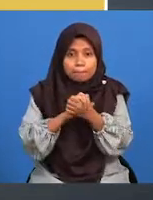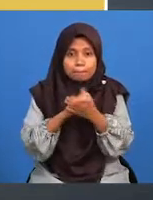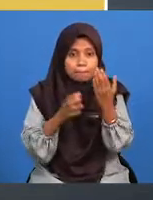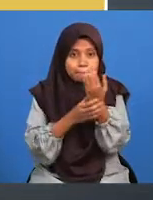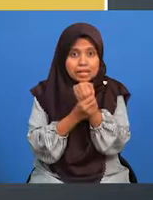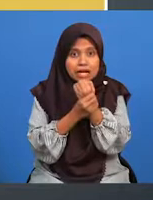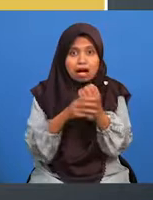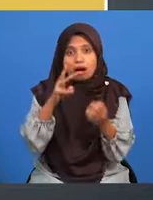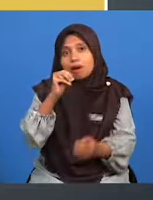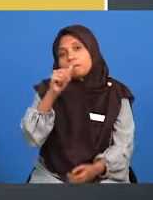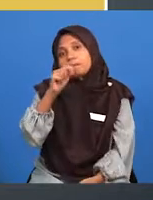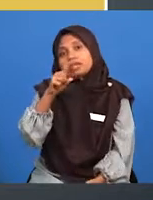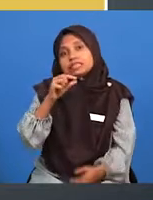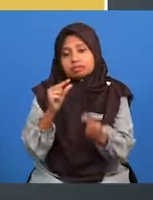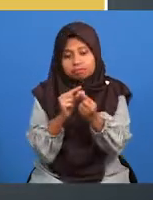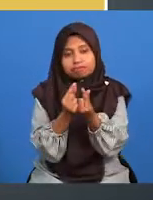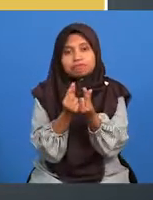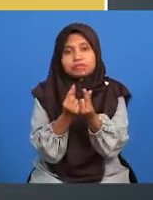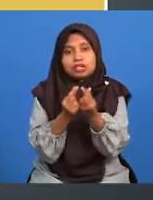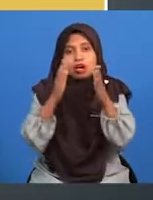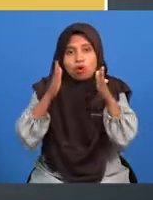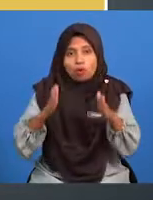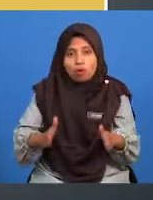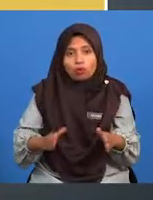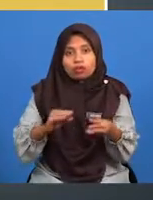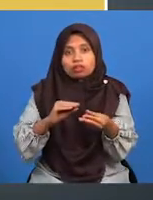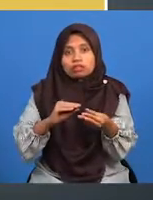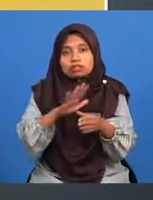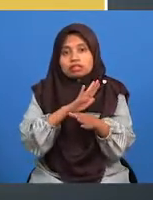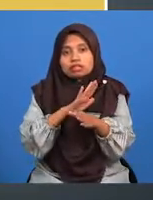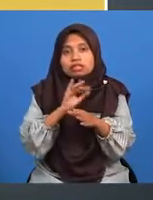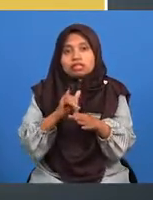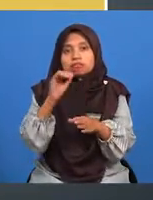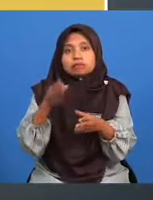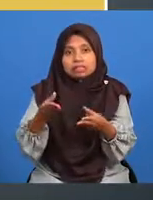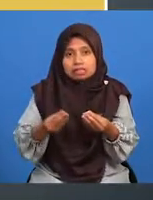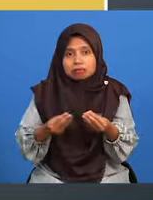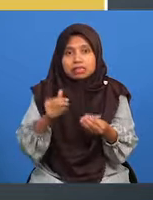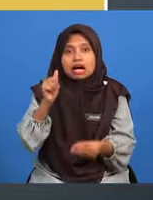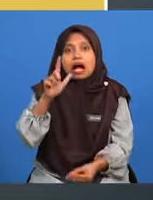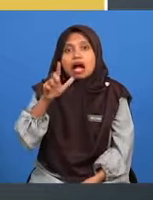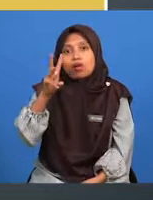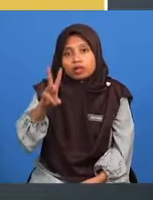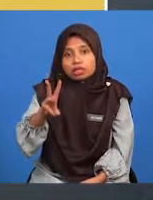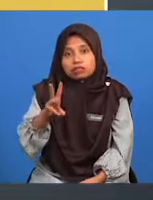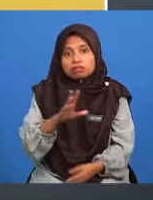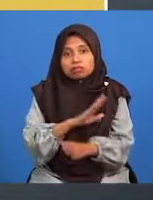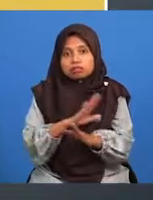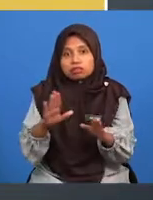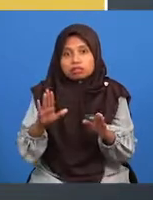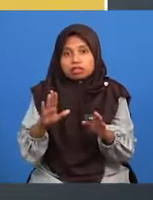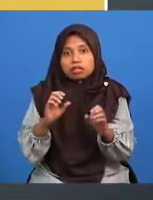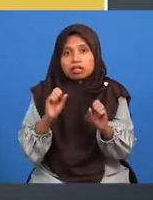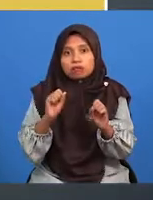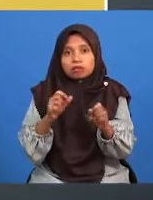Al-Quran. Ketiga, orang yang menerima al-Wadi'ah mestilah orang yang tidak ditegah